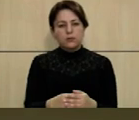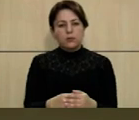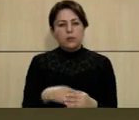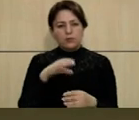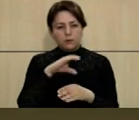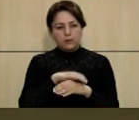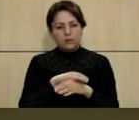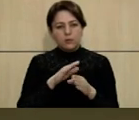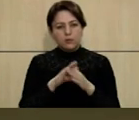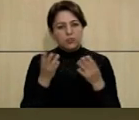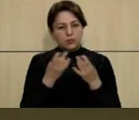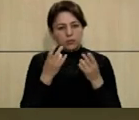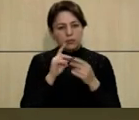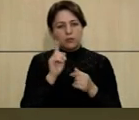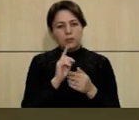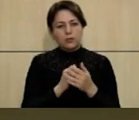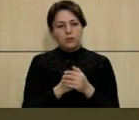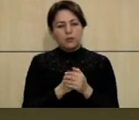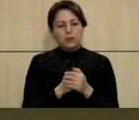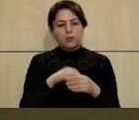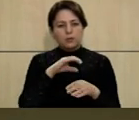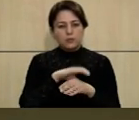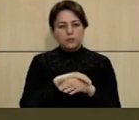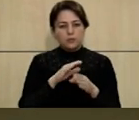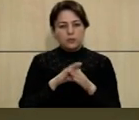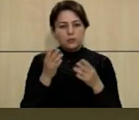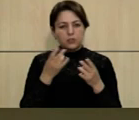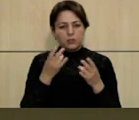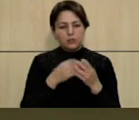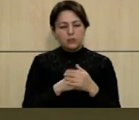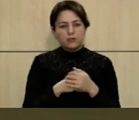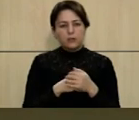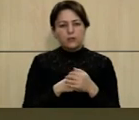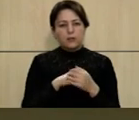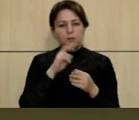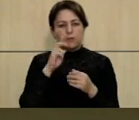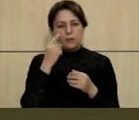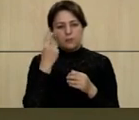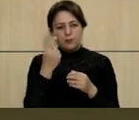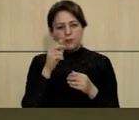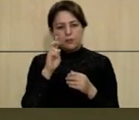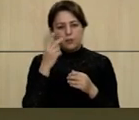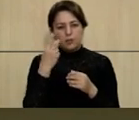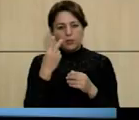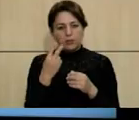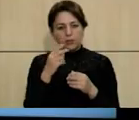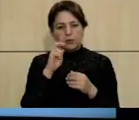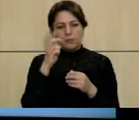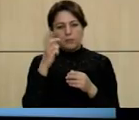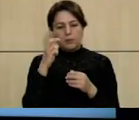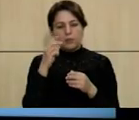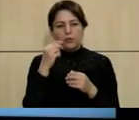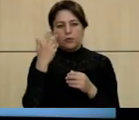Isbot qilishimiz kerak nimani? Isbot qilishimiz kerak B1, B2 va B2,